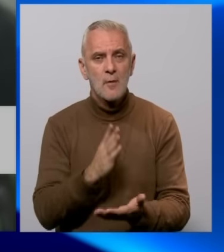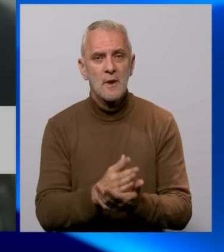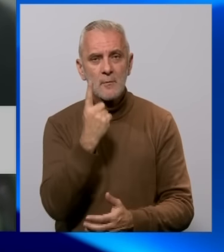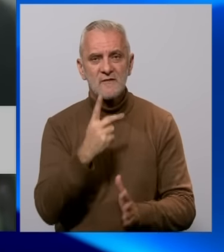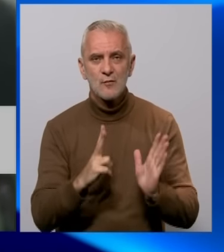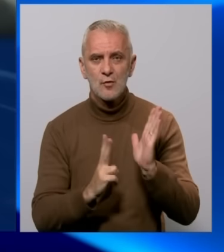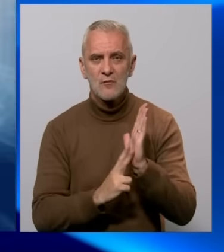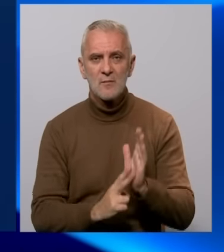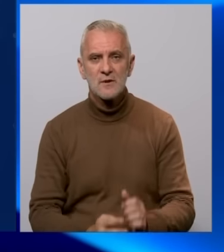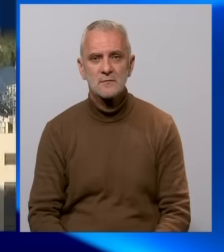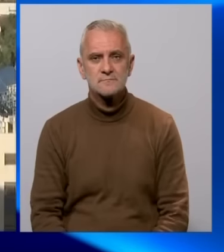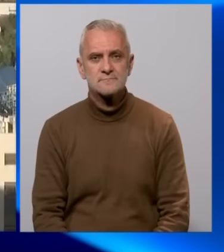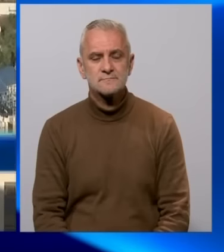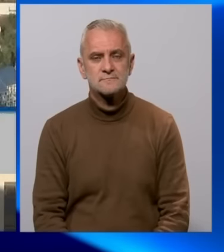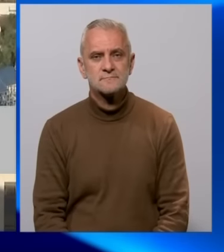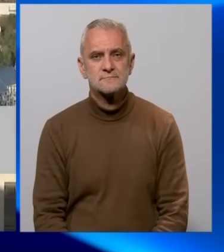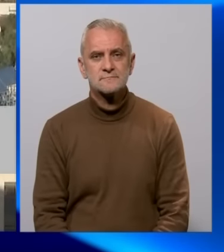novembra.